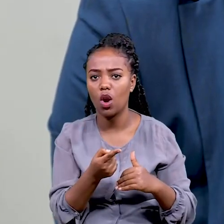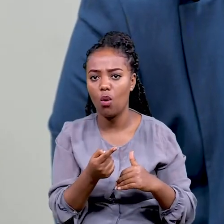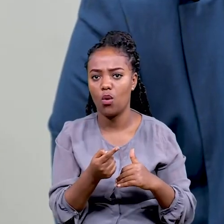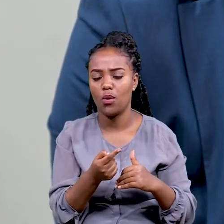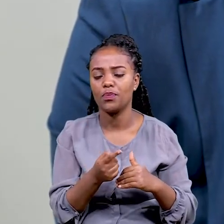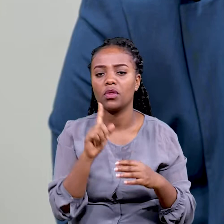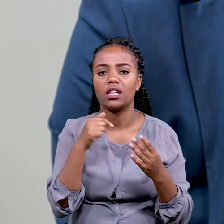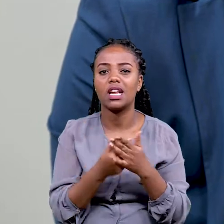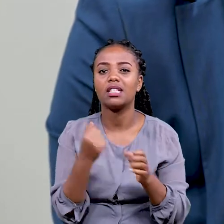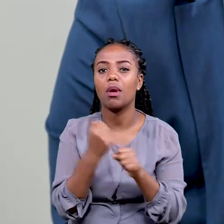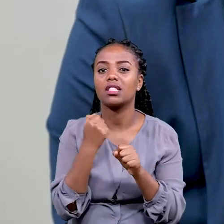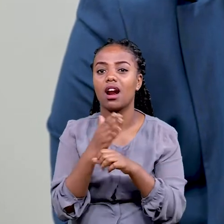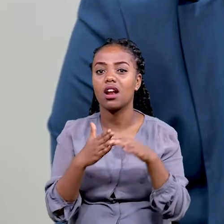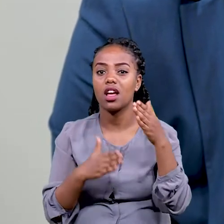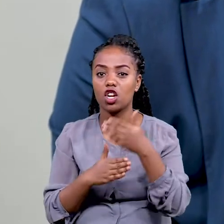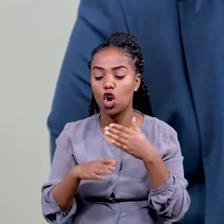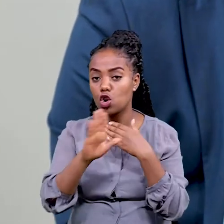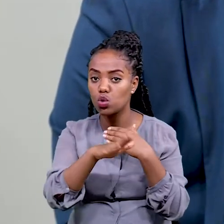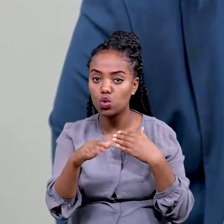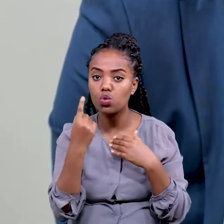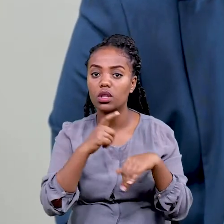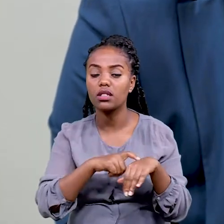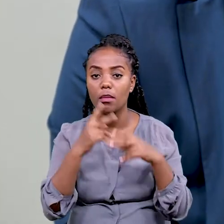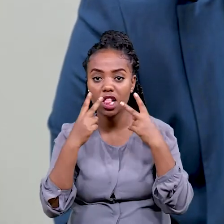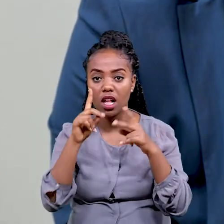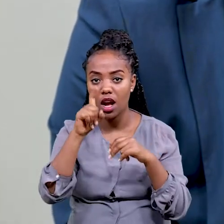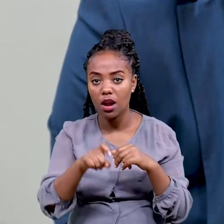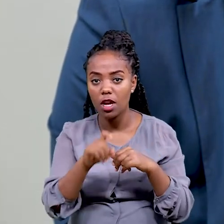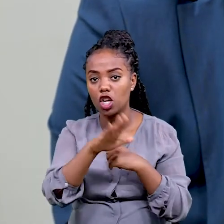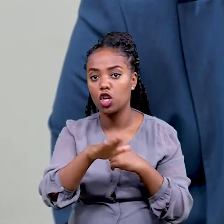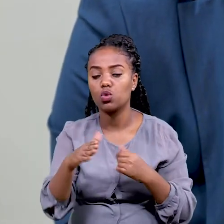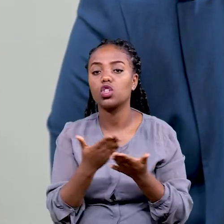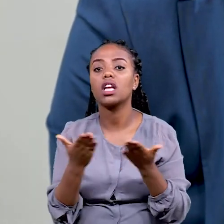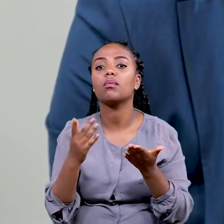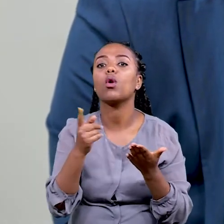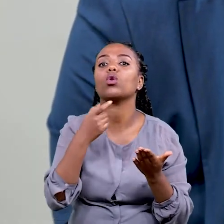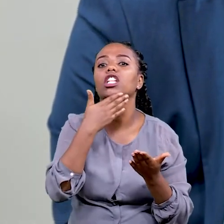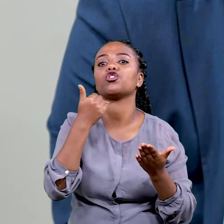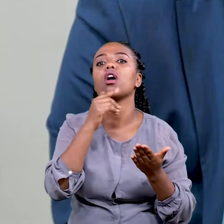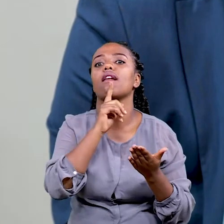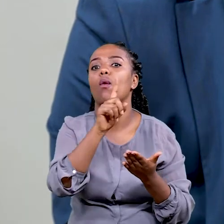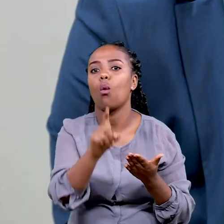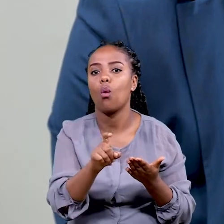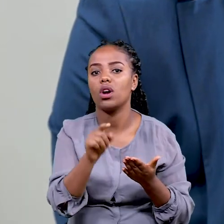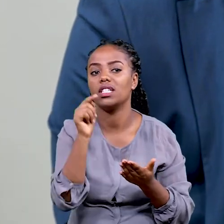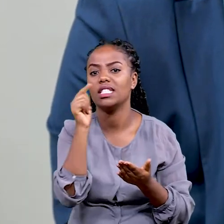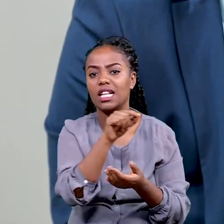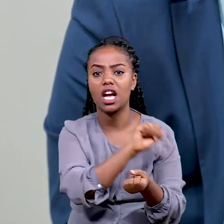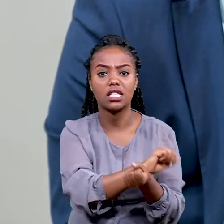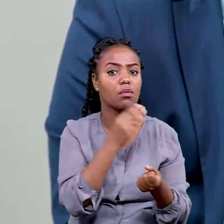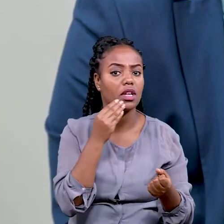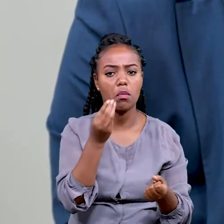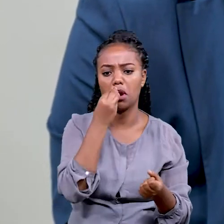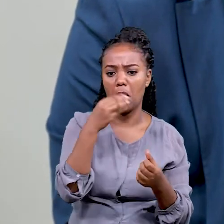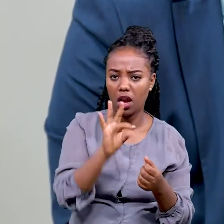ዳተኝነት ስለሚኖር፣ ስለዚህ በአሰራር ደረጃ ልጆች ሁሉ ጊዜ መታየት ያለበት የልጆቹ የት ቢሆኑ የተሻለ ነው። እዛ ቢያንስ ማረሚያ ቤት